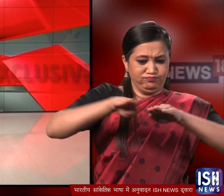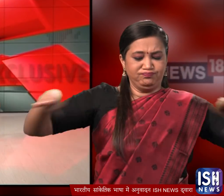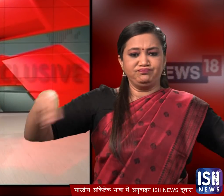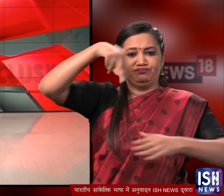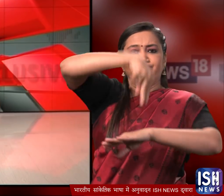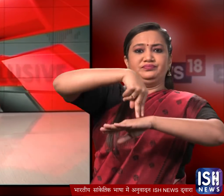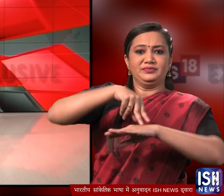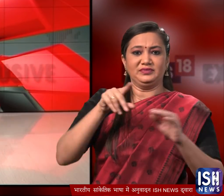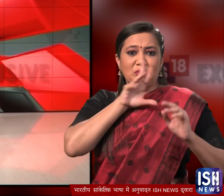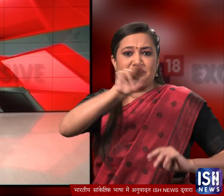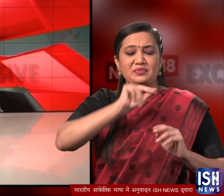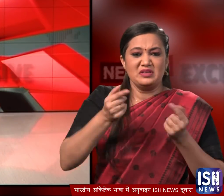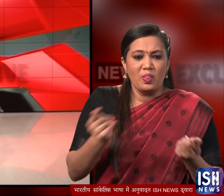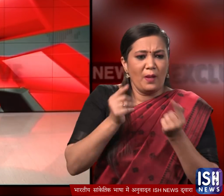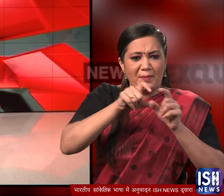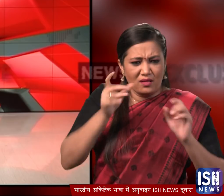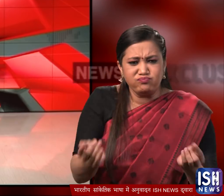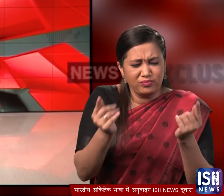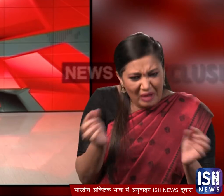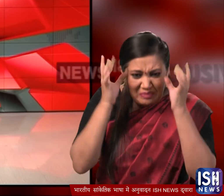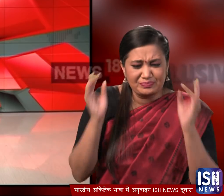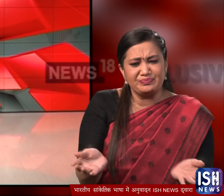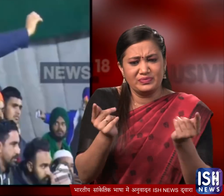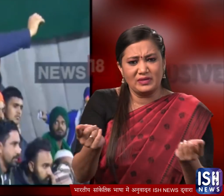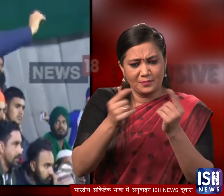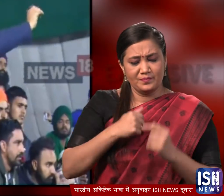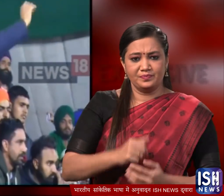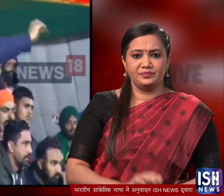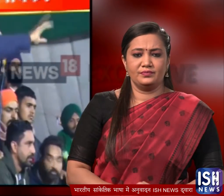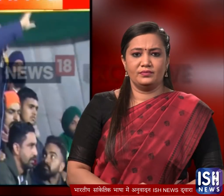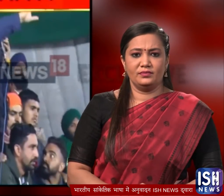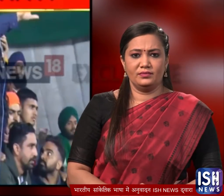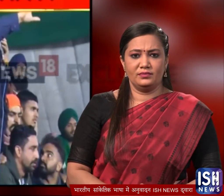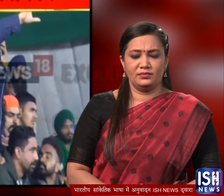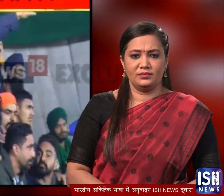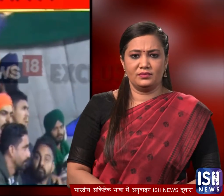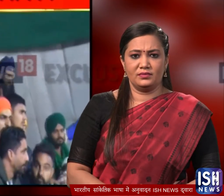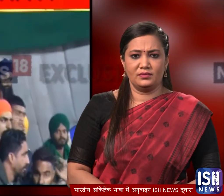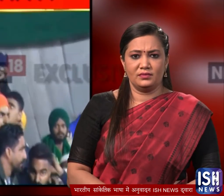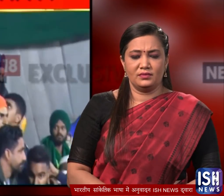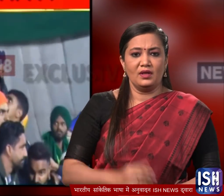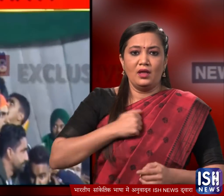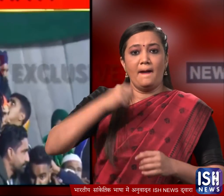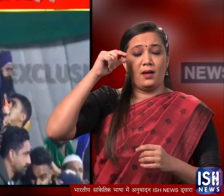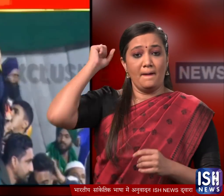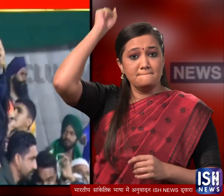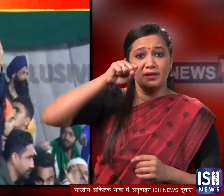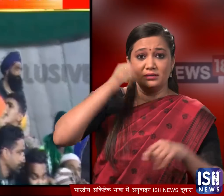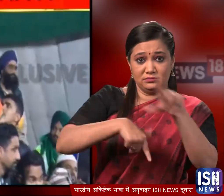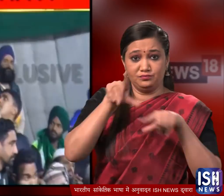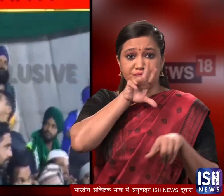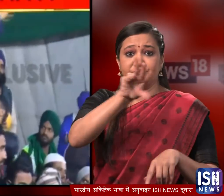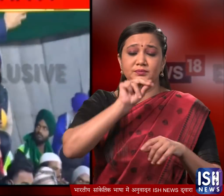करीबियों के साथ मंच पर चढ़कर लोगों को उकसाता नजर आया। मैनू पता है कि मन दे अंदर की चल रहा,